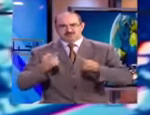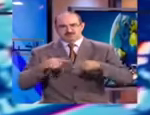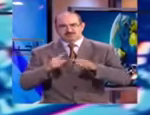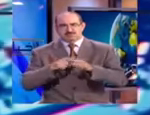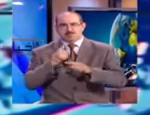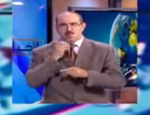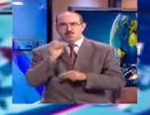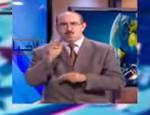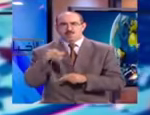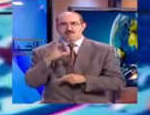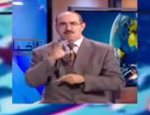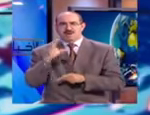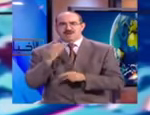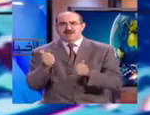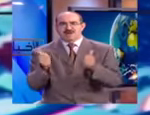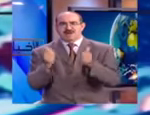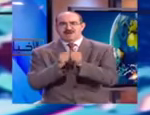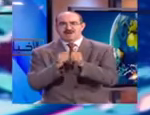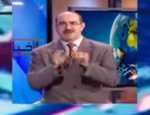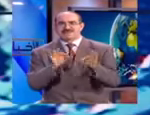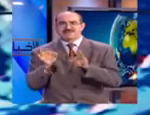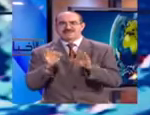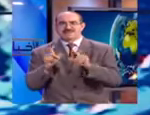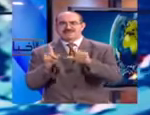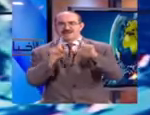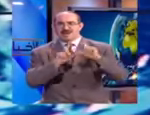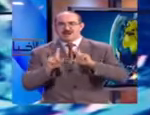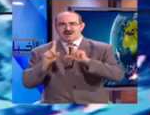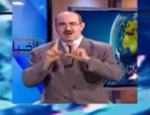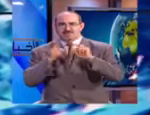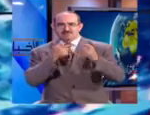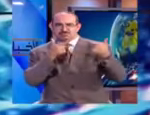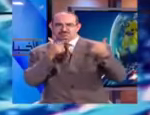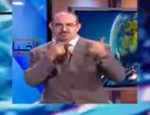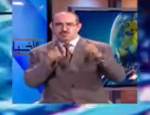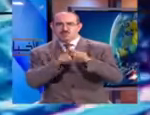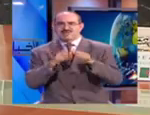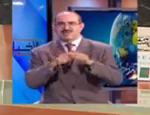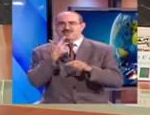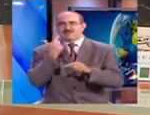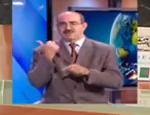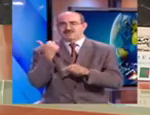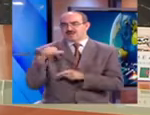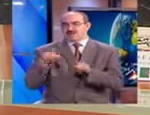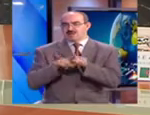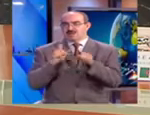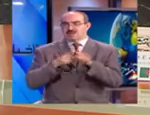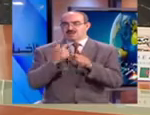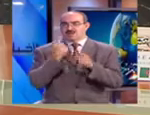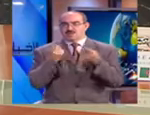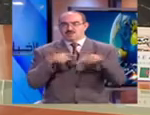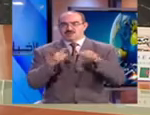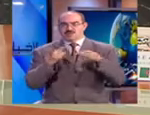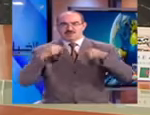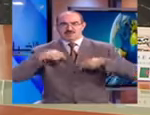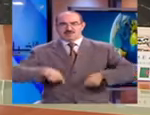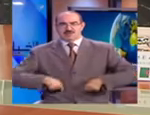لدول أوبيب عبر تقنية التحاضر عن بعد. هذا واختتمت مساء أمس أشغال الاجتماع